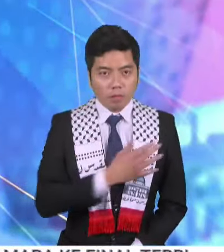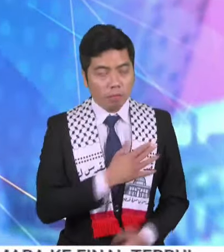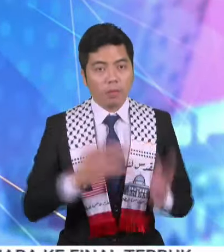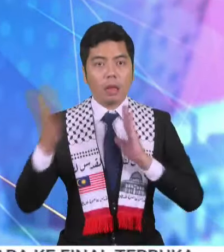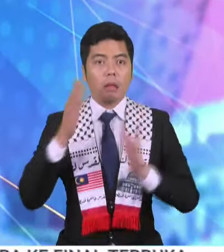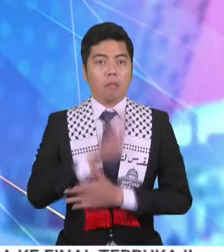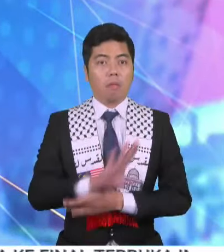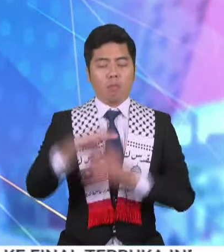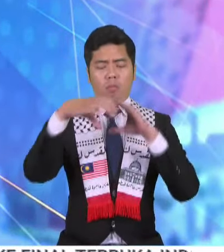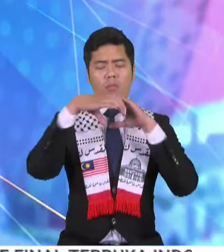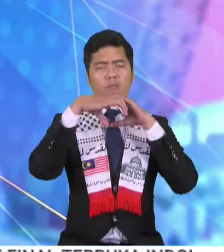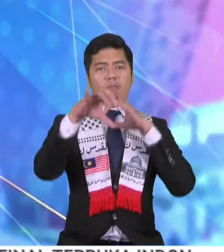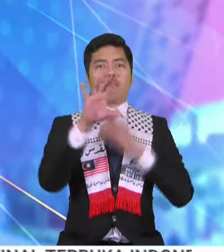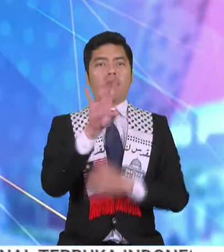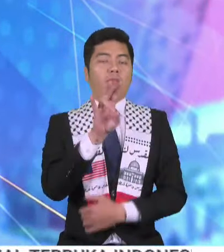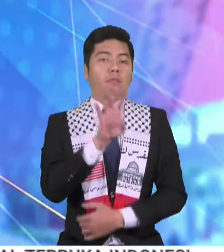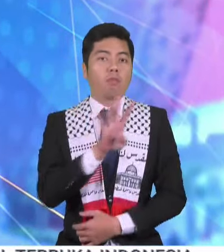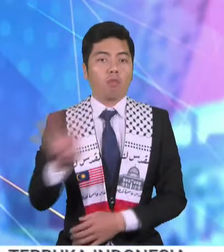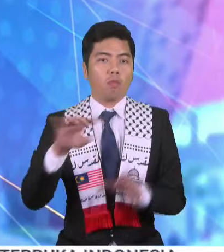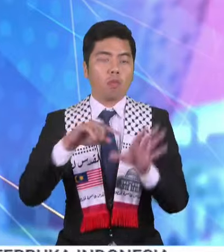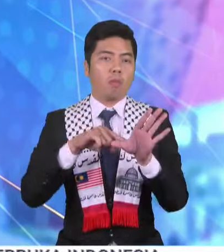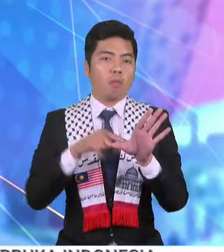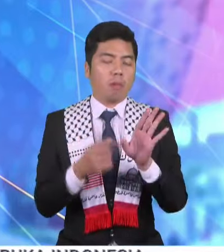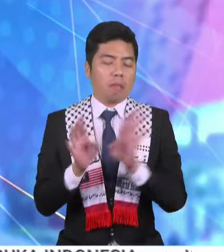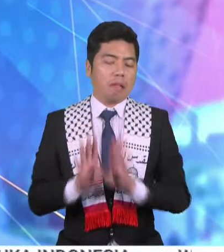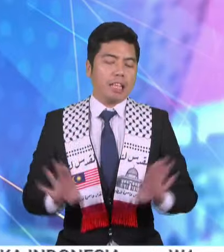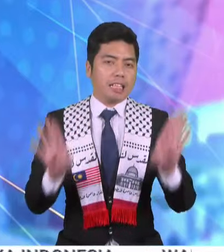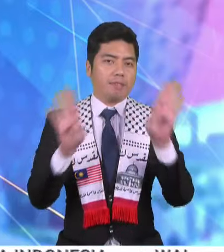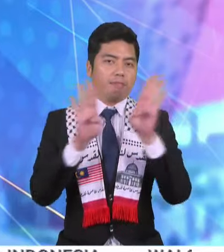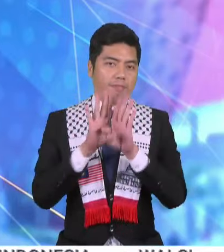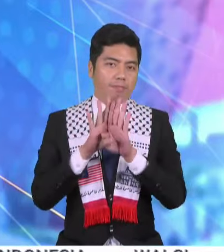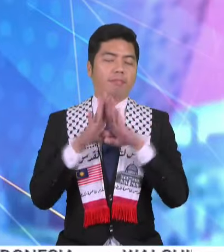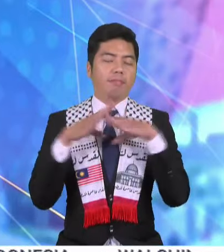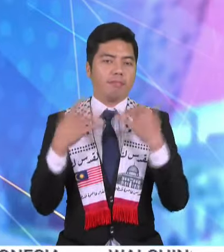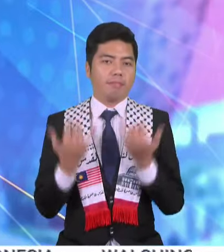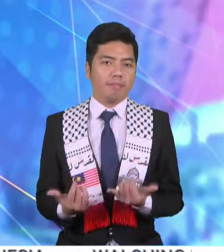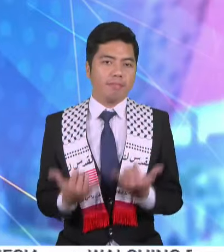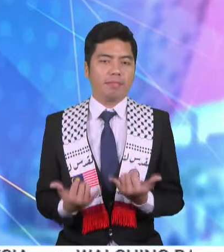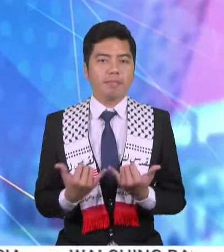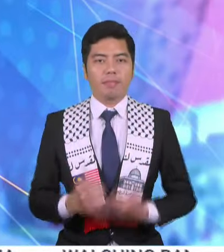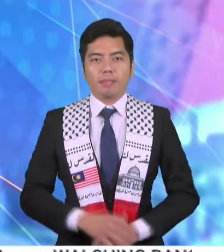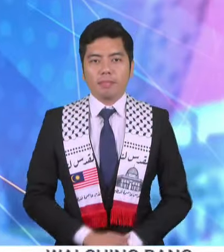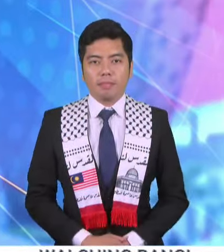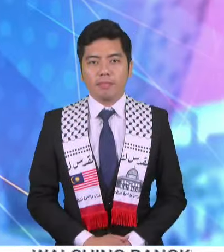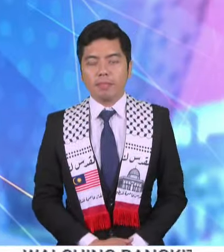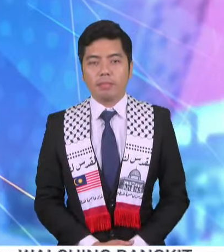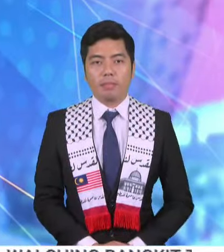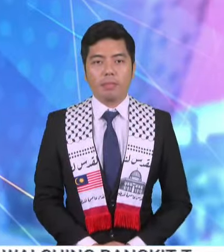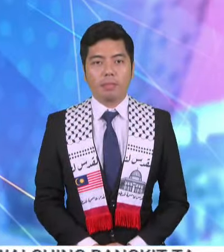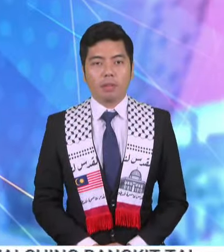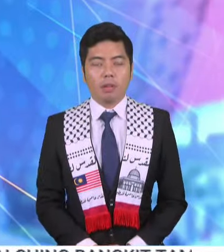Assalamualaikum, salam Malaysia Madani. Kanta 744 mendahului berita. Dimulakan dengan rangkuman laporan utama dalam segmen esensi.